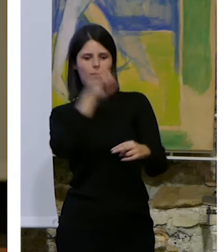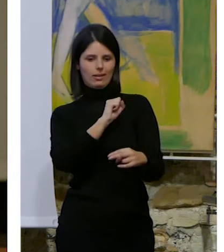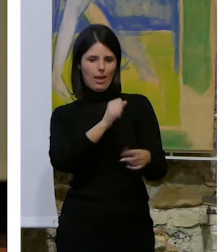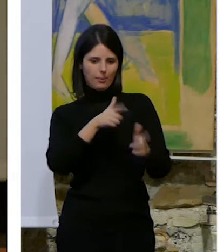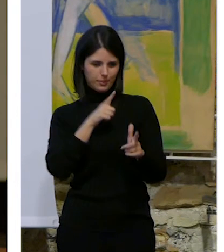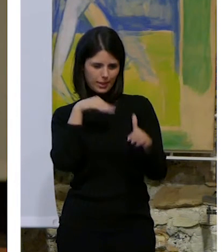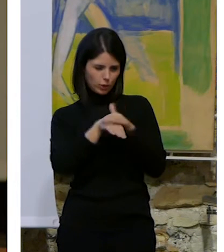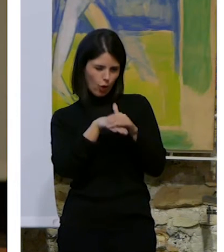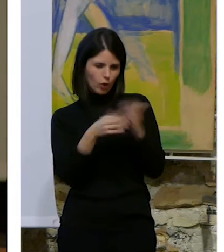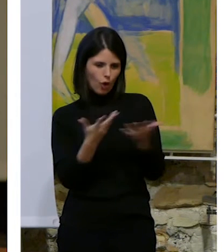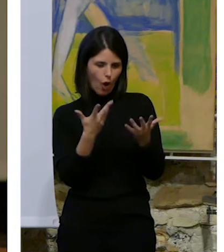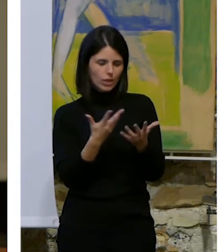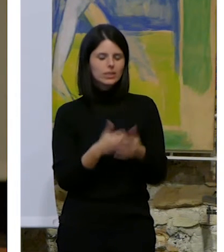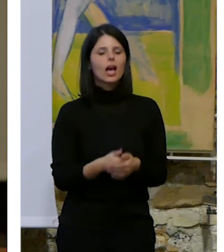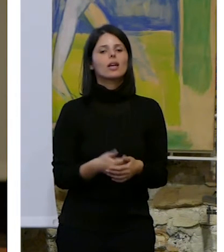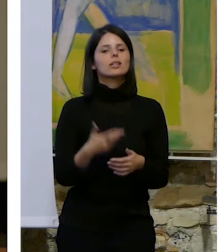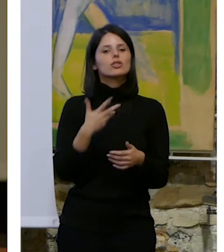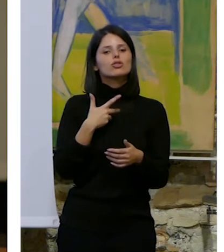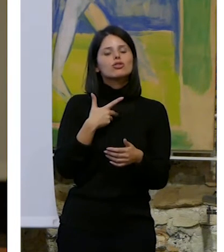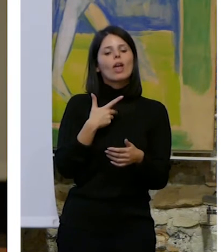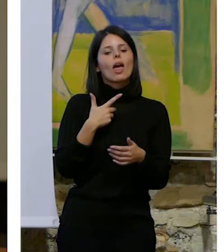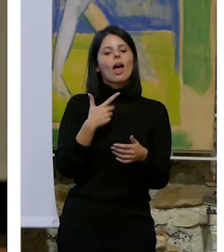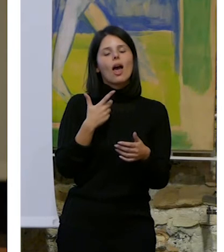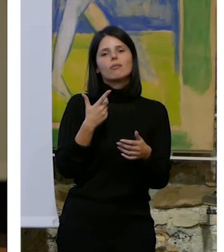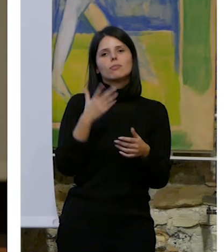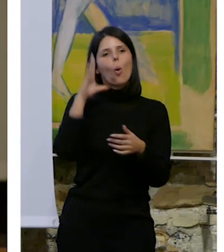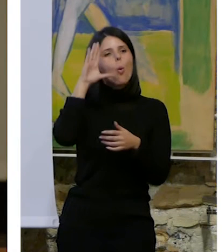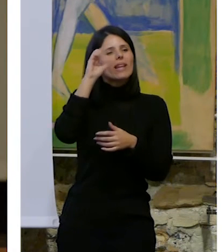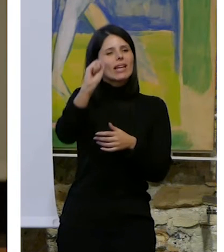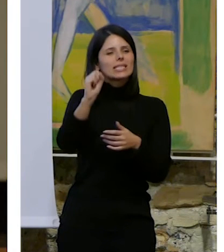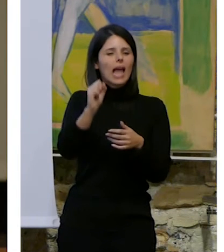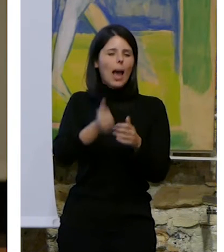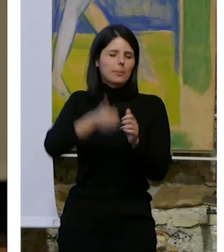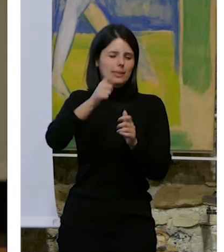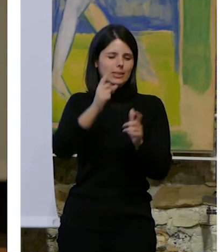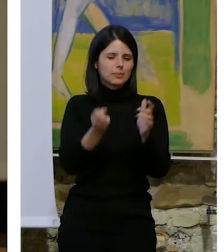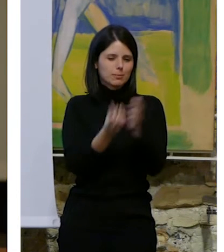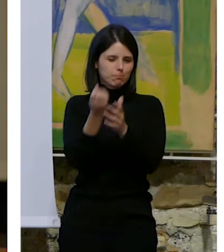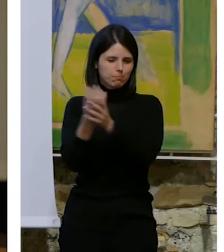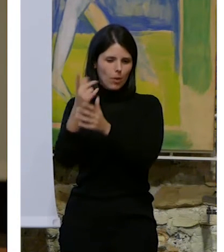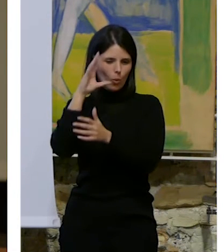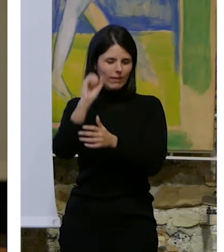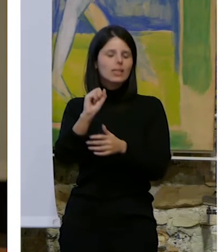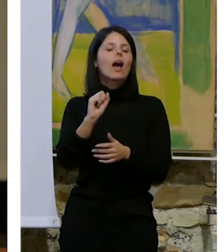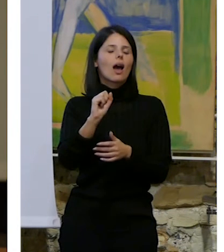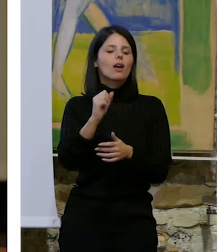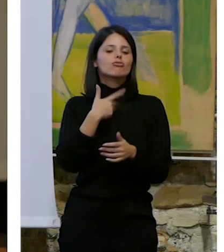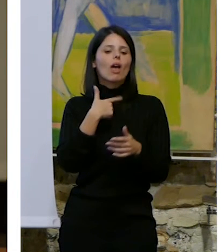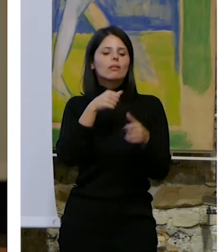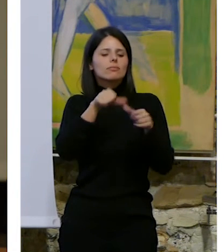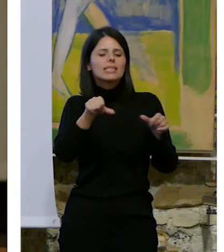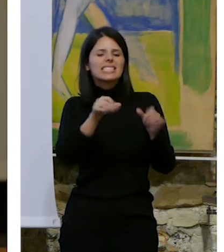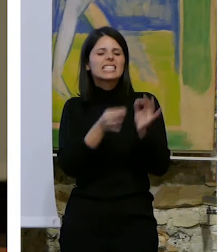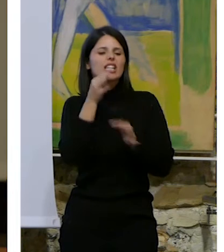della scolastica prima, poi della nascita delle prime università, quando fra una riga e l'altra si leggeva il significato e